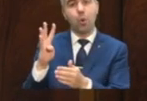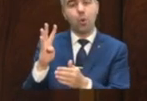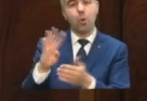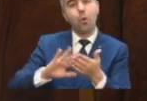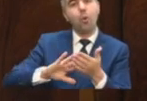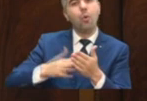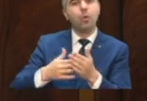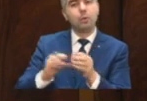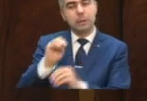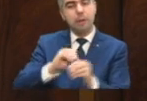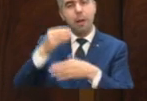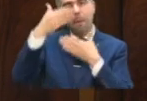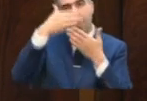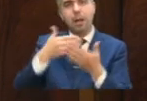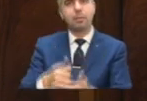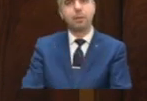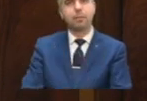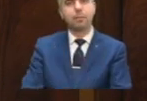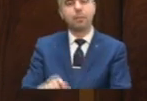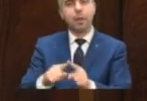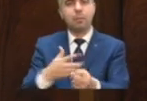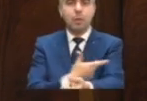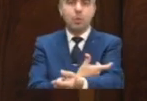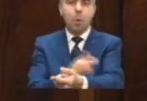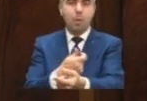كله، داك لو تيست بي سي ار